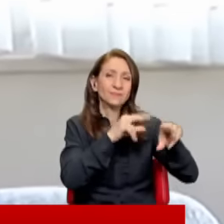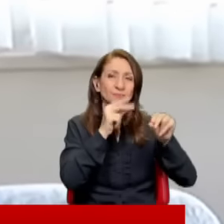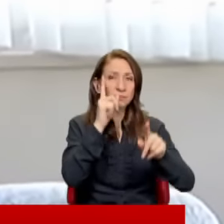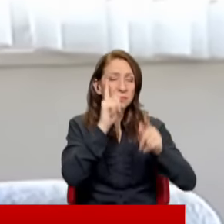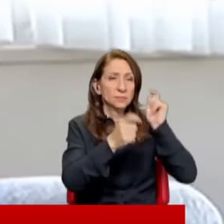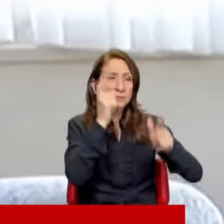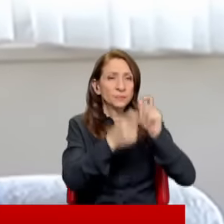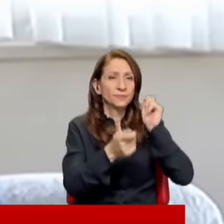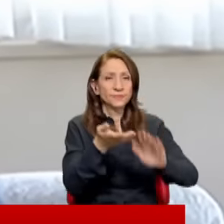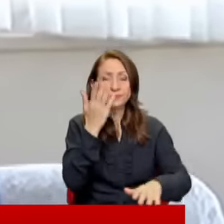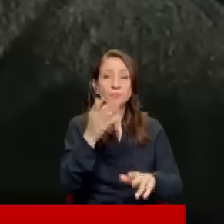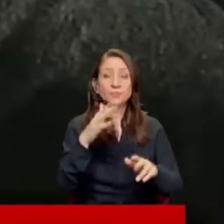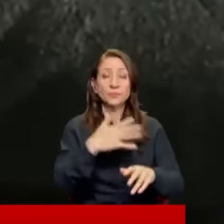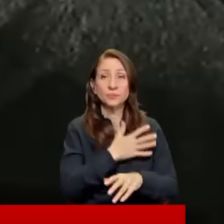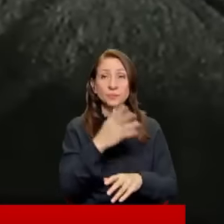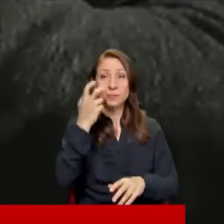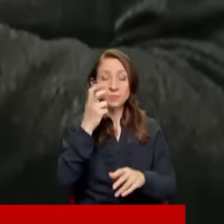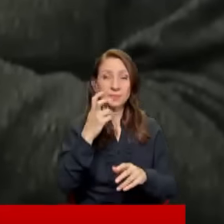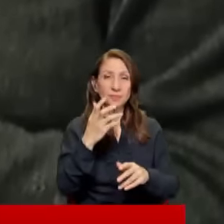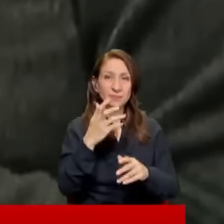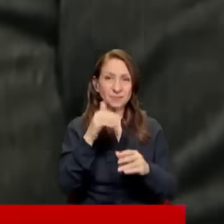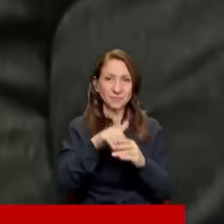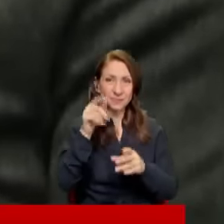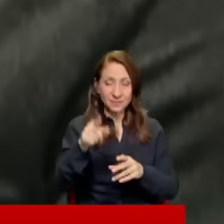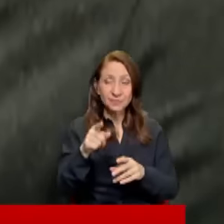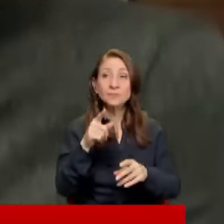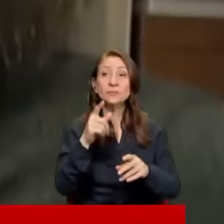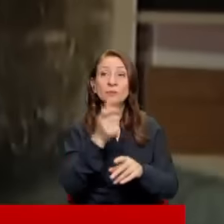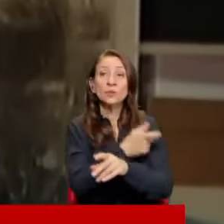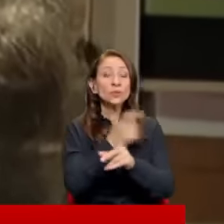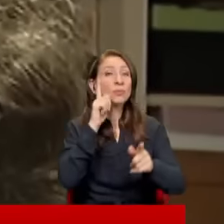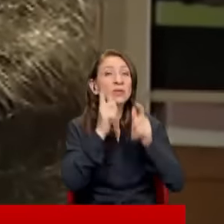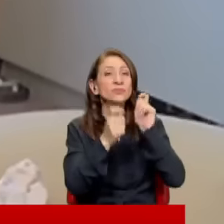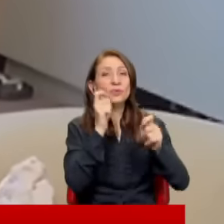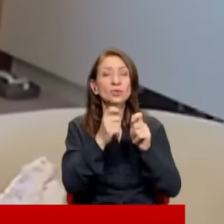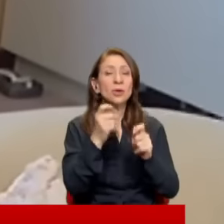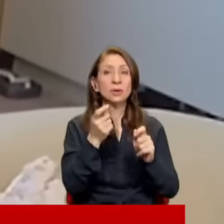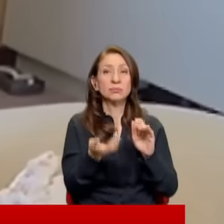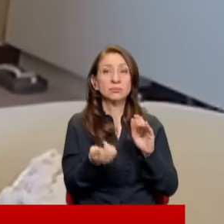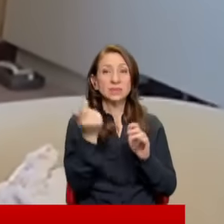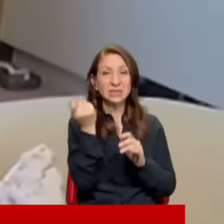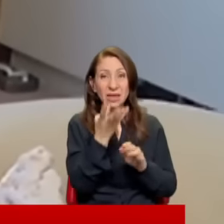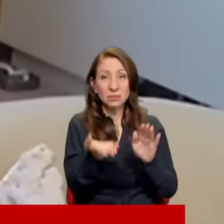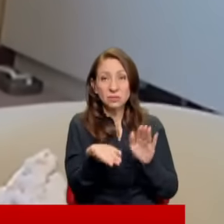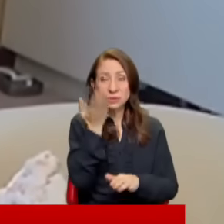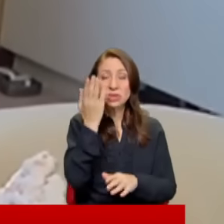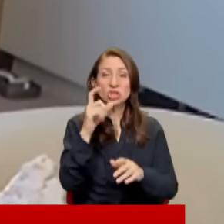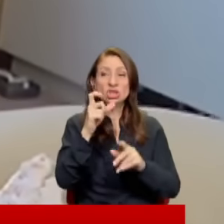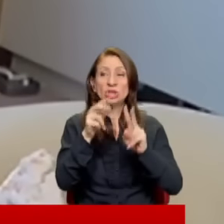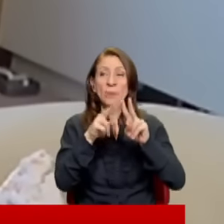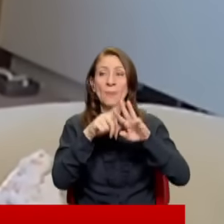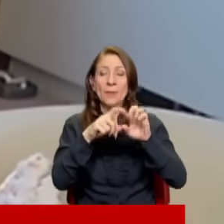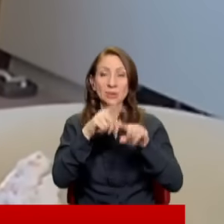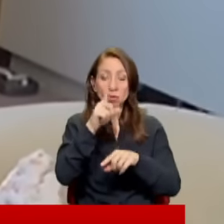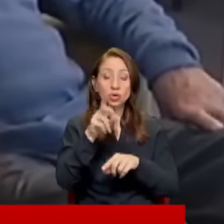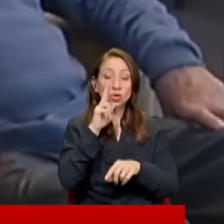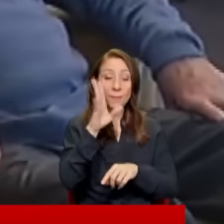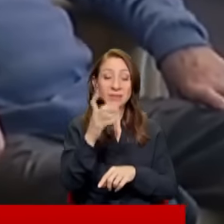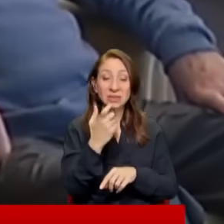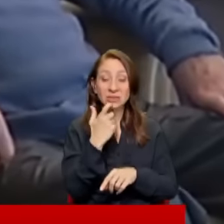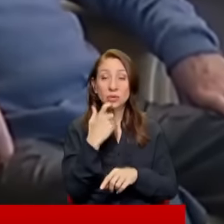arttı CHP Manisa milletvekili Bekir başevirgen huzurevlerine yapılan başvurularda cimer'e sordu son 5 yılda